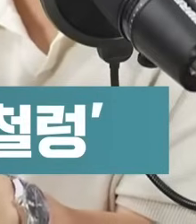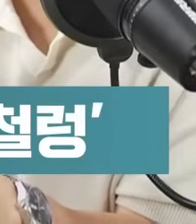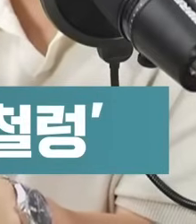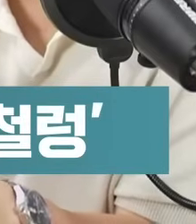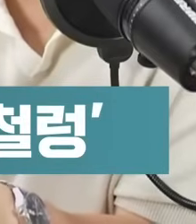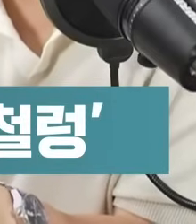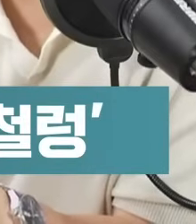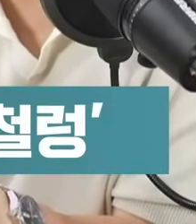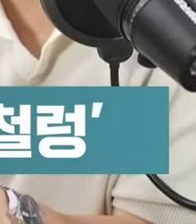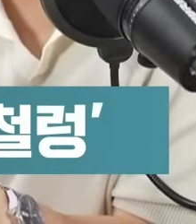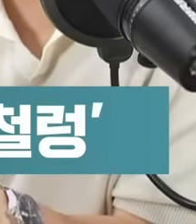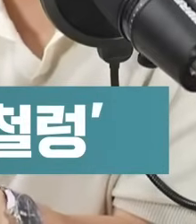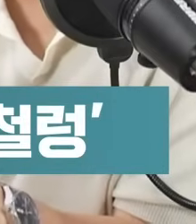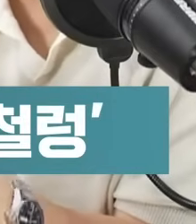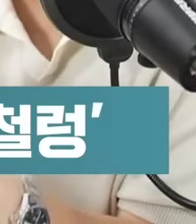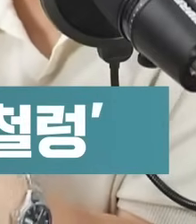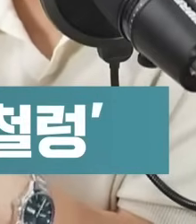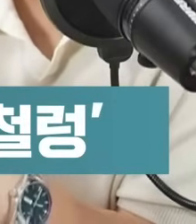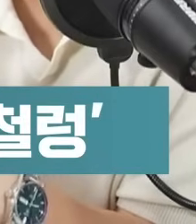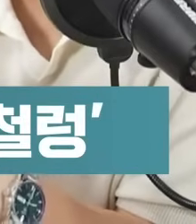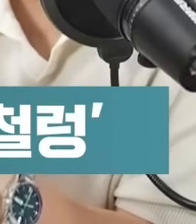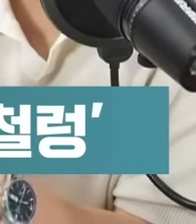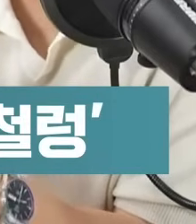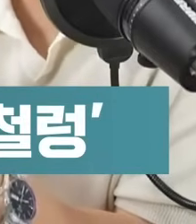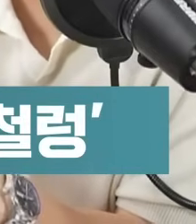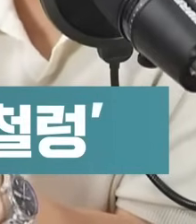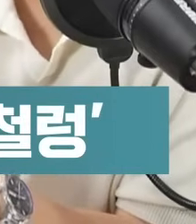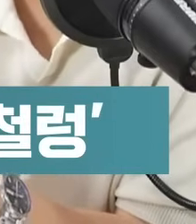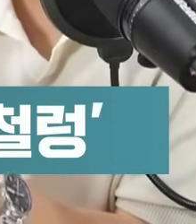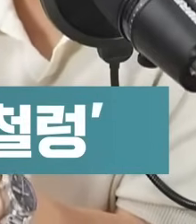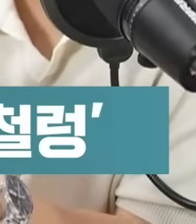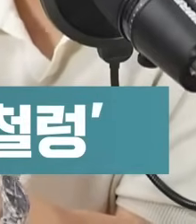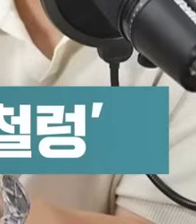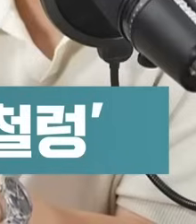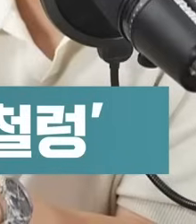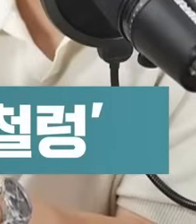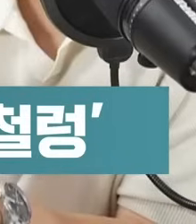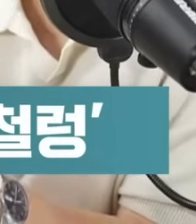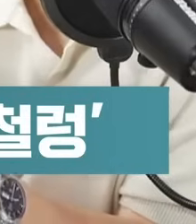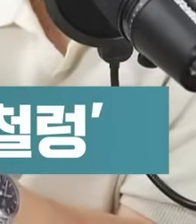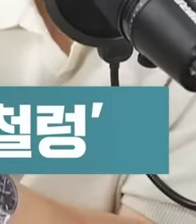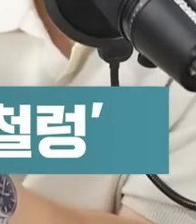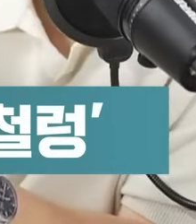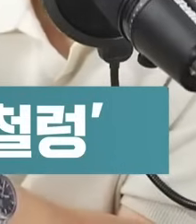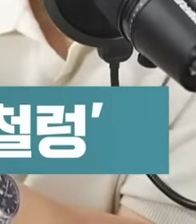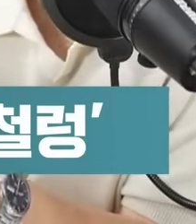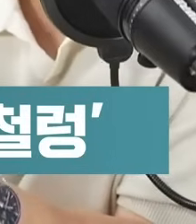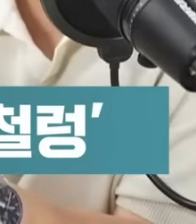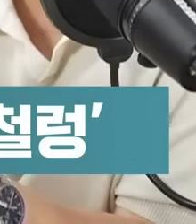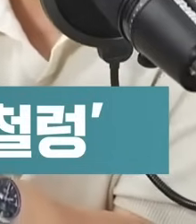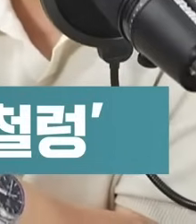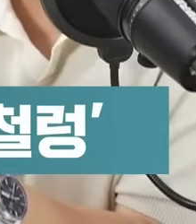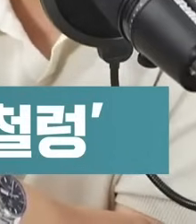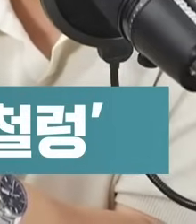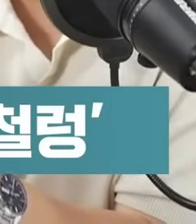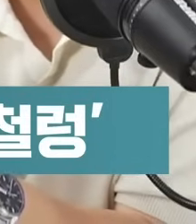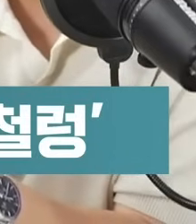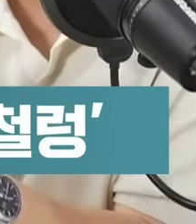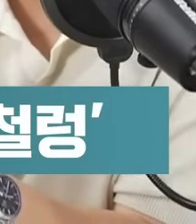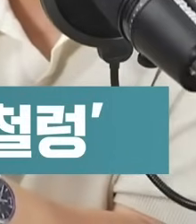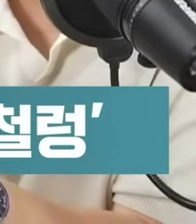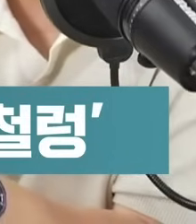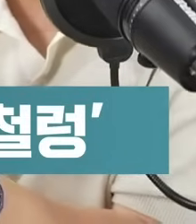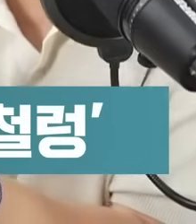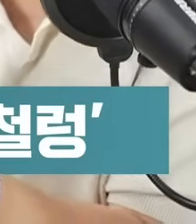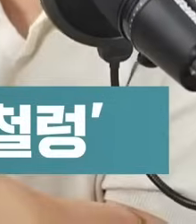26일에 앞서 군당 북한이 이미 뭔가 공중으로 오무를 보내겠다고 이미 예고했던 것이고요 그다음 날은 27일에